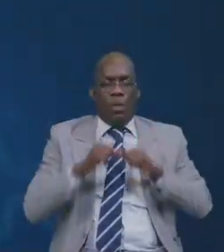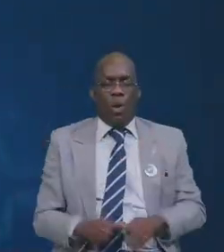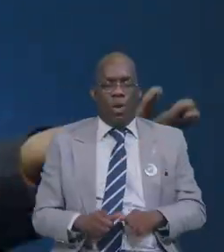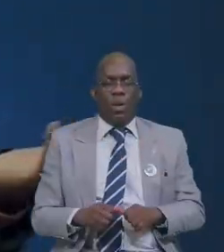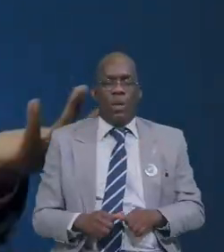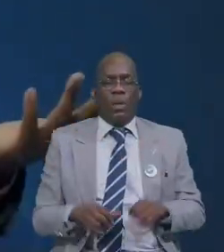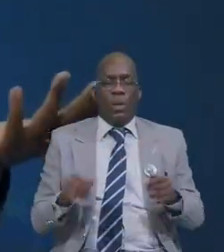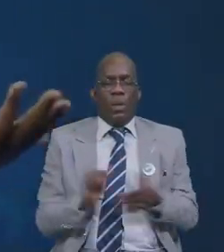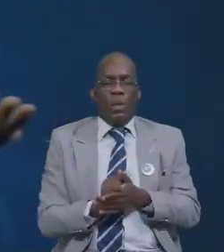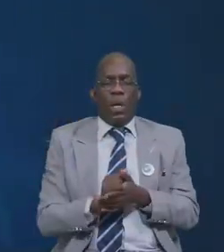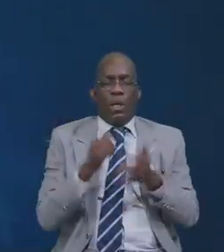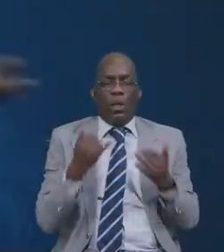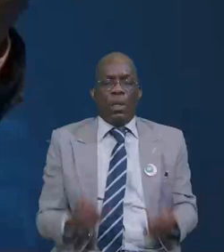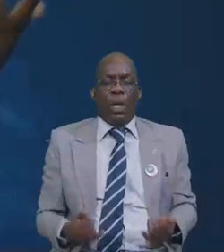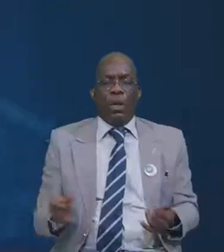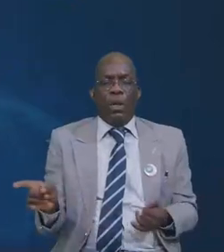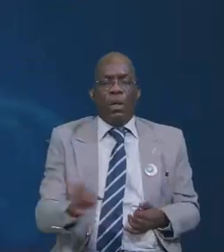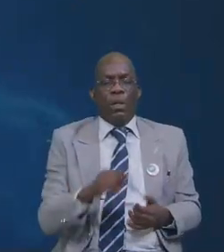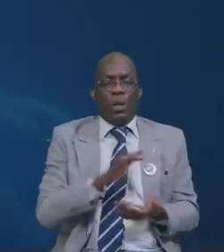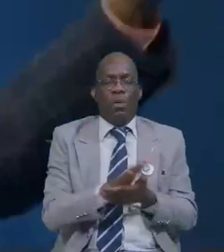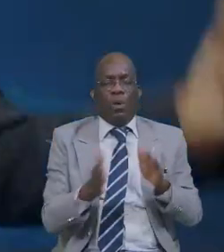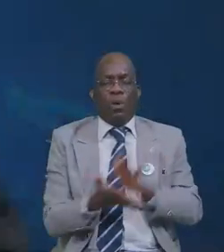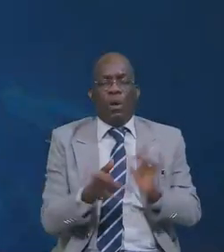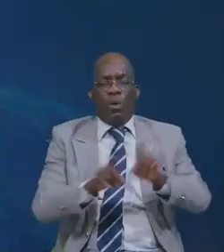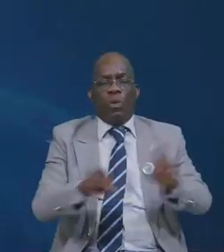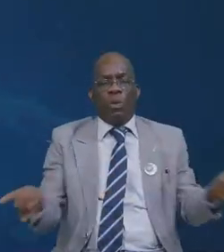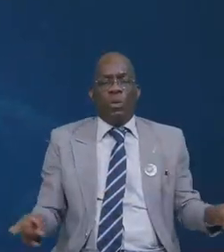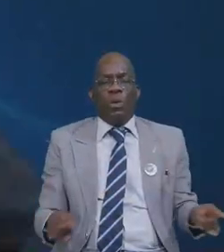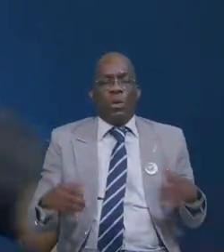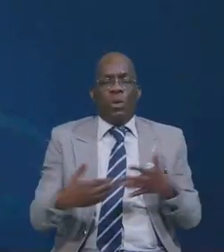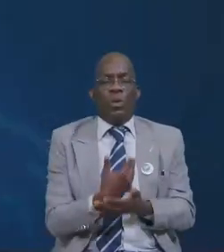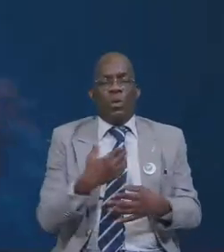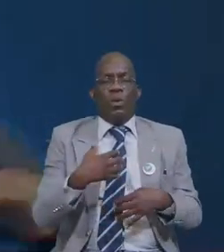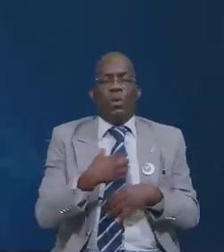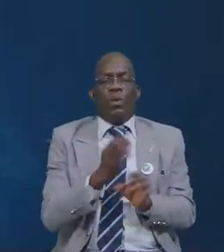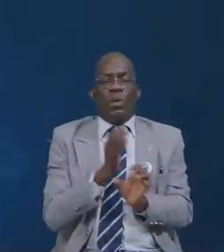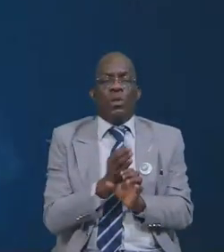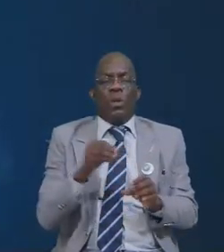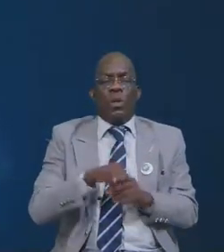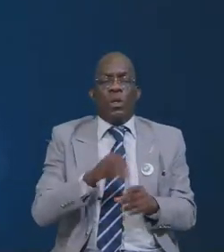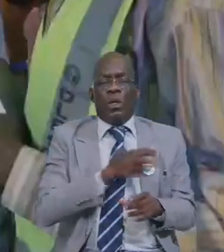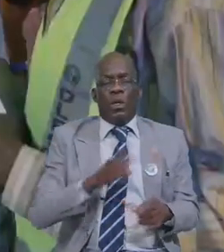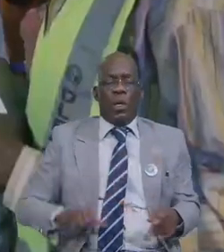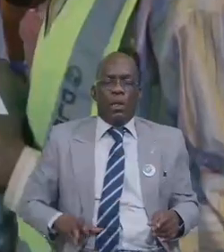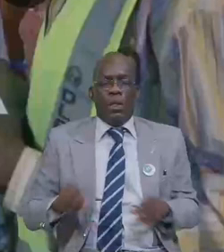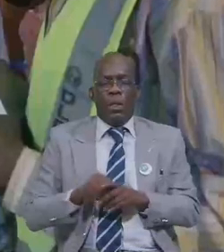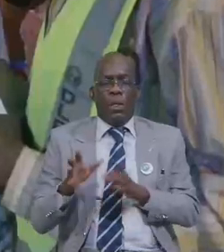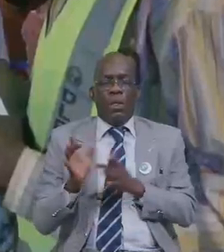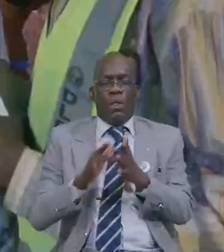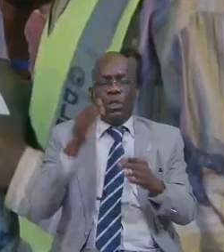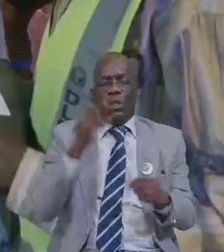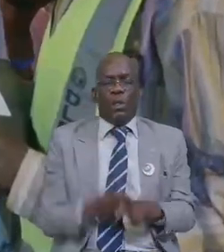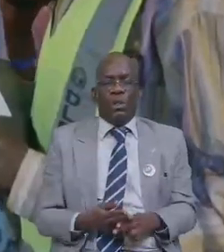soit permanent. Maintenant, qu'ils soient différents, de créatures différentes en Christ, au nom